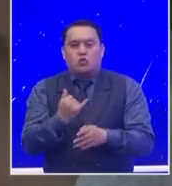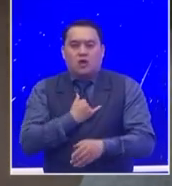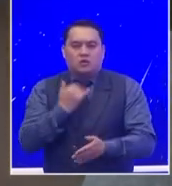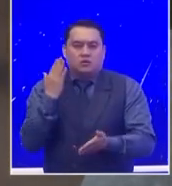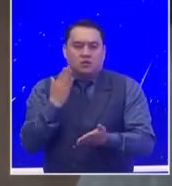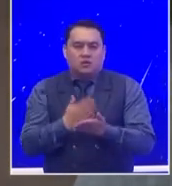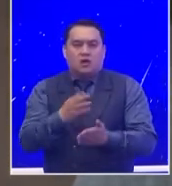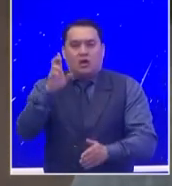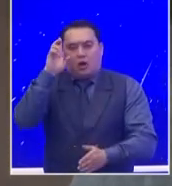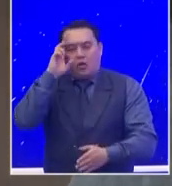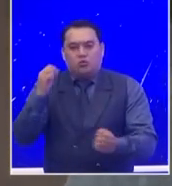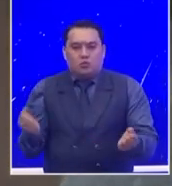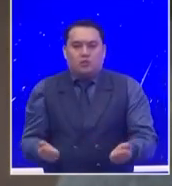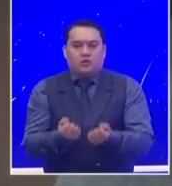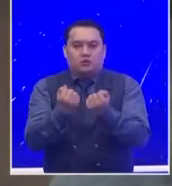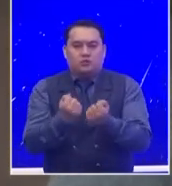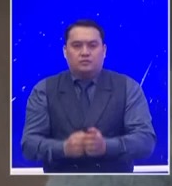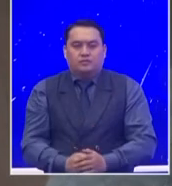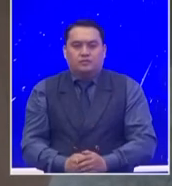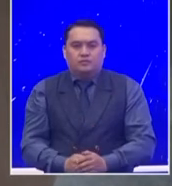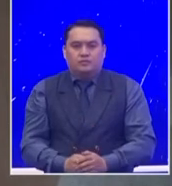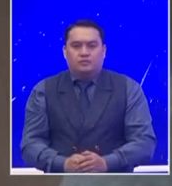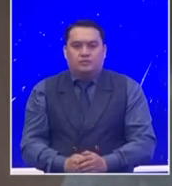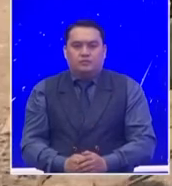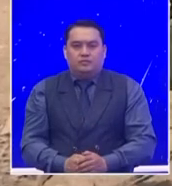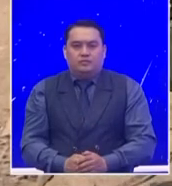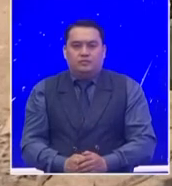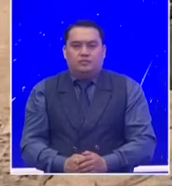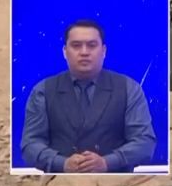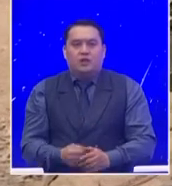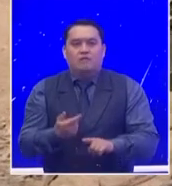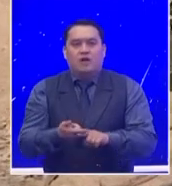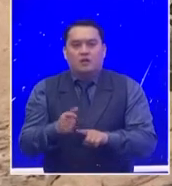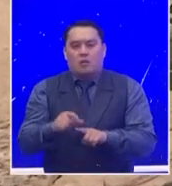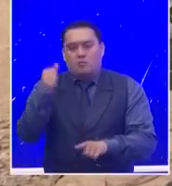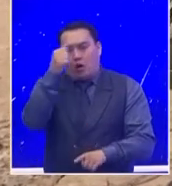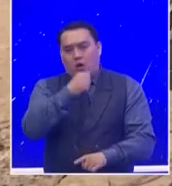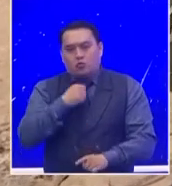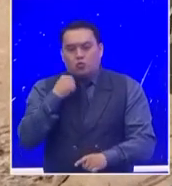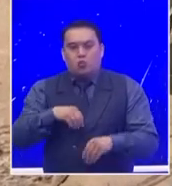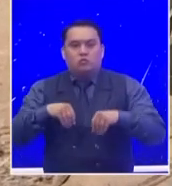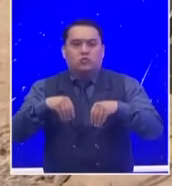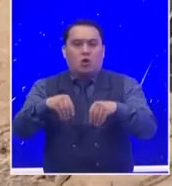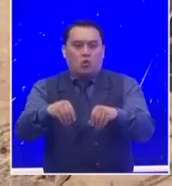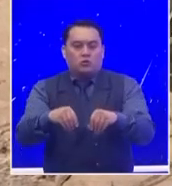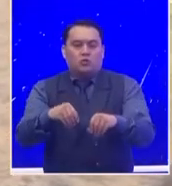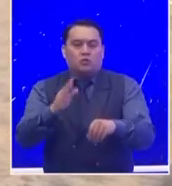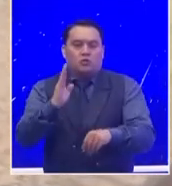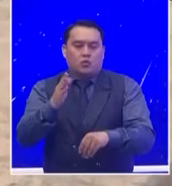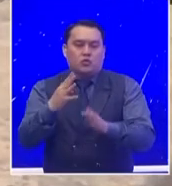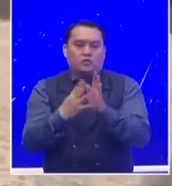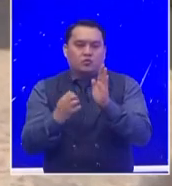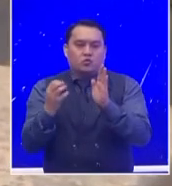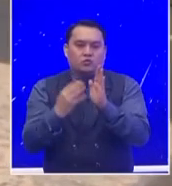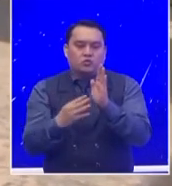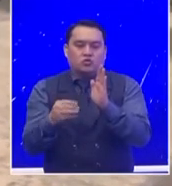имеются. Государство оказывает нам колоссальную поддержку. В этом году посевные площади в Алматинской области составят